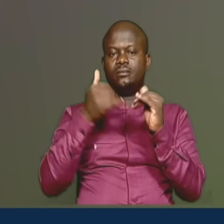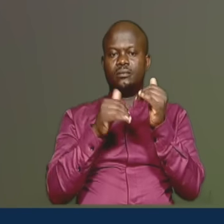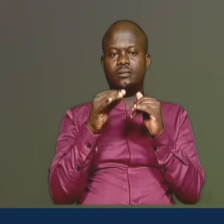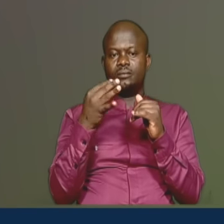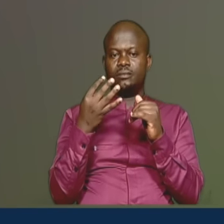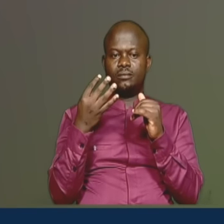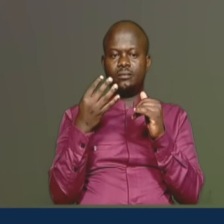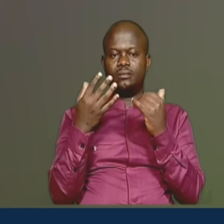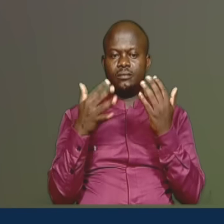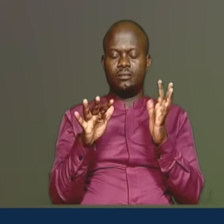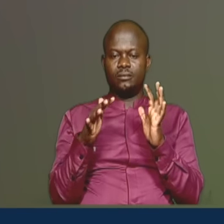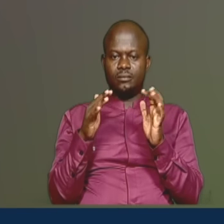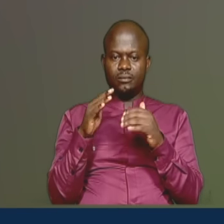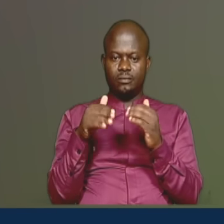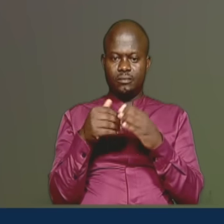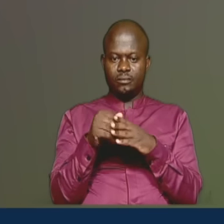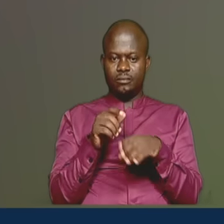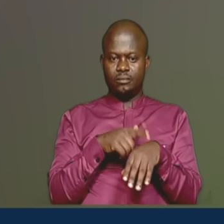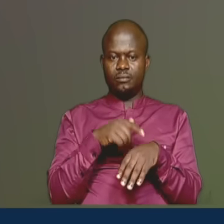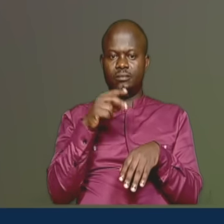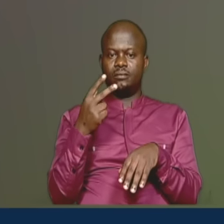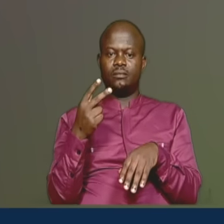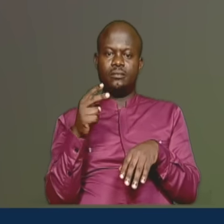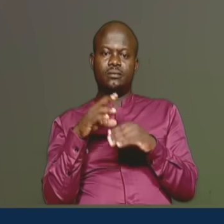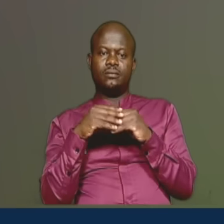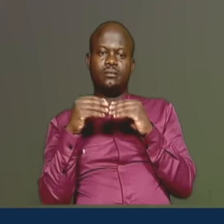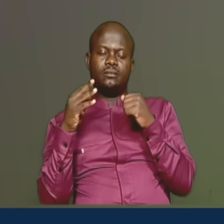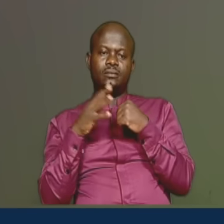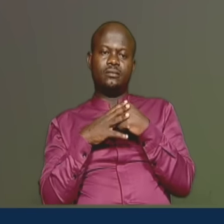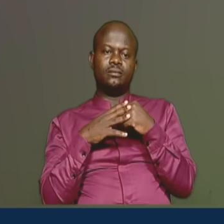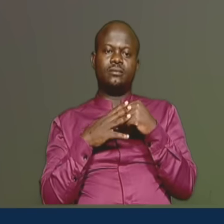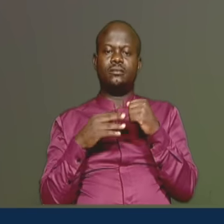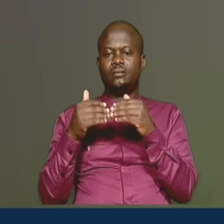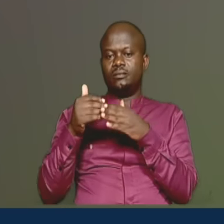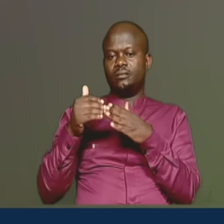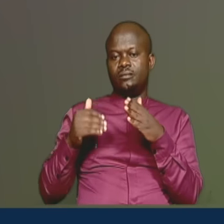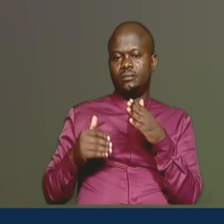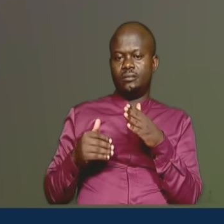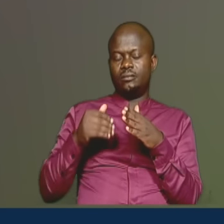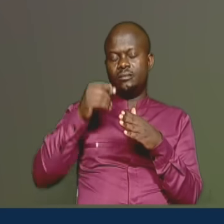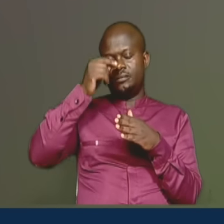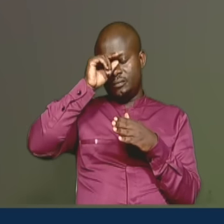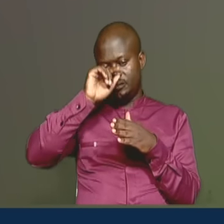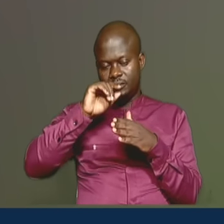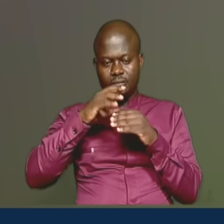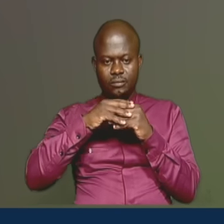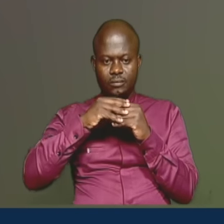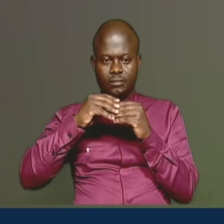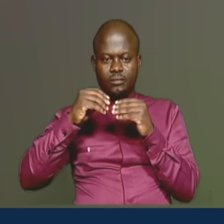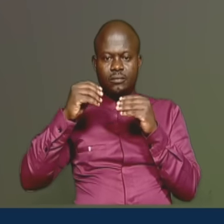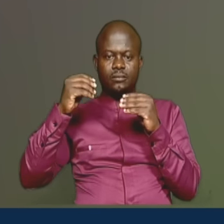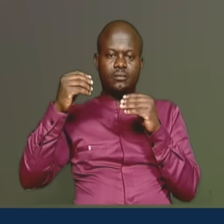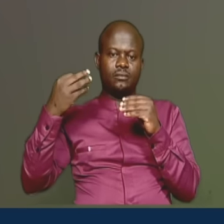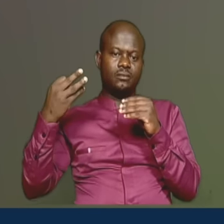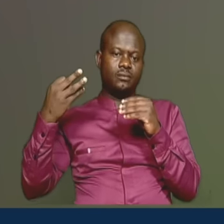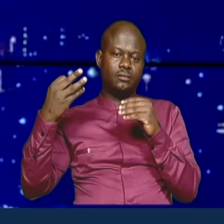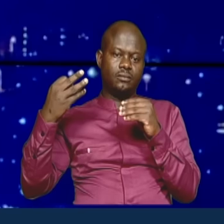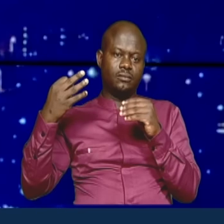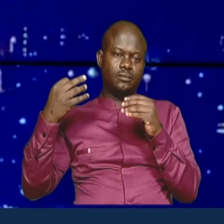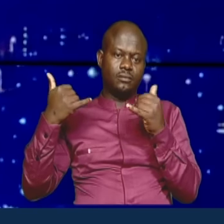Ubwongereza bumaze gukina buri ku mwanya wa kabiri n'amanota 9 bakaba ari nyuma y'Ubugereki amanota agera kuri 3 navuga ko